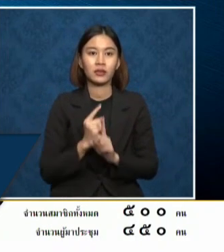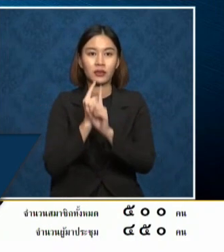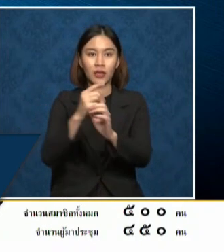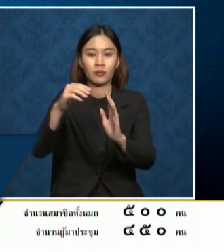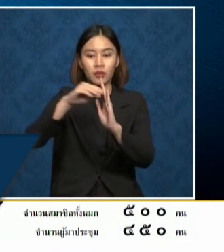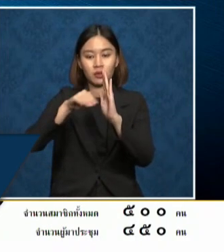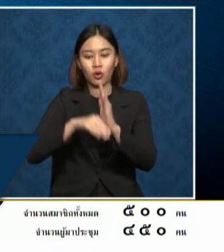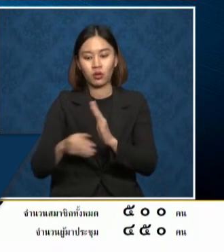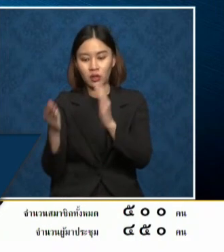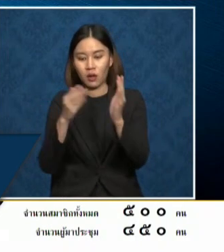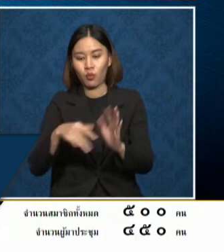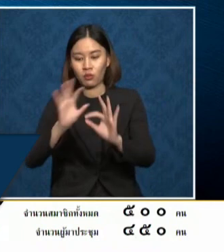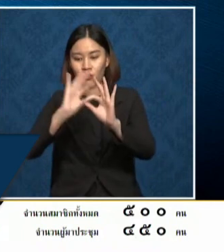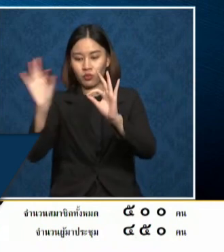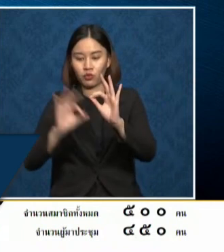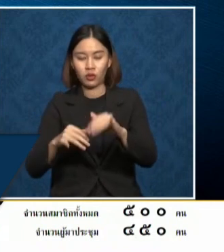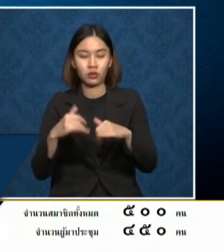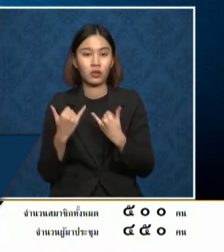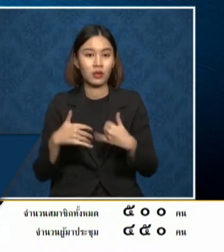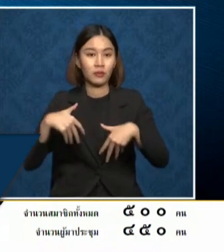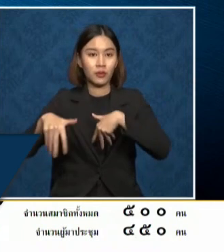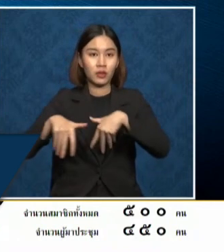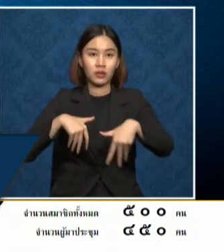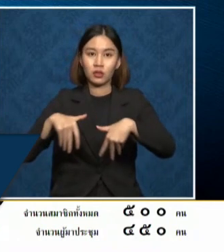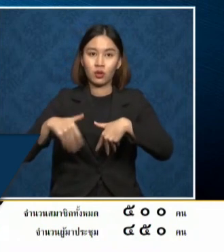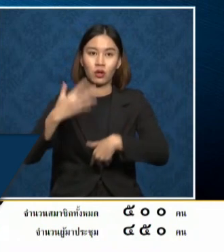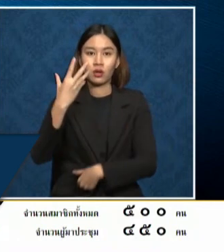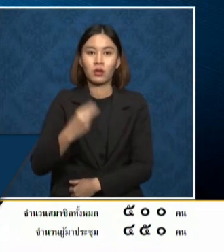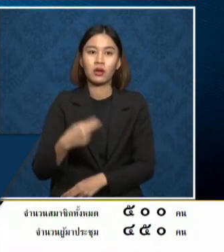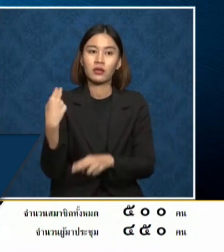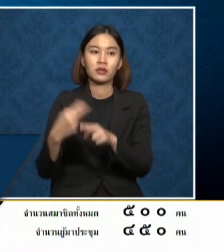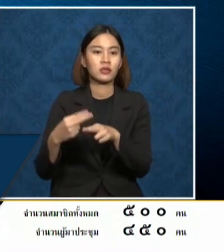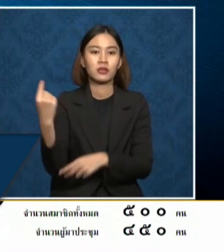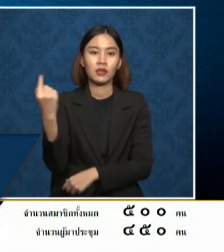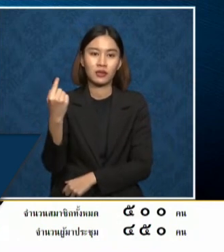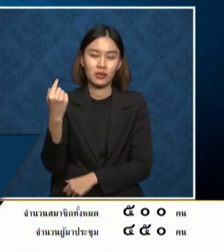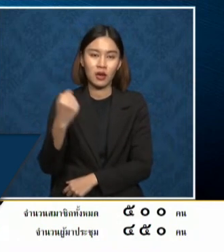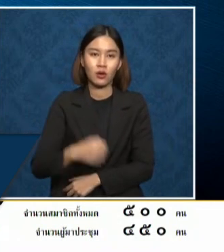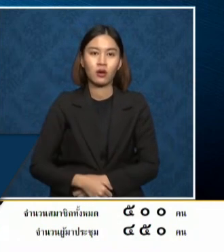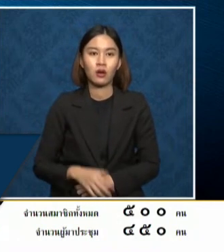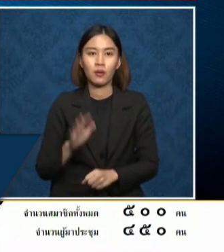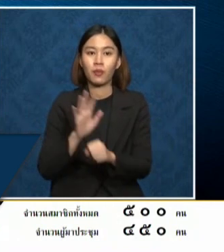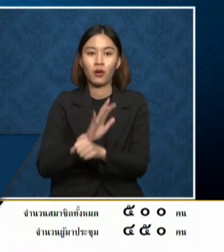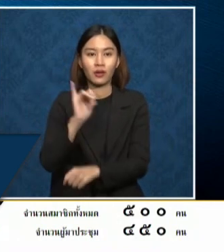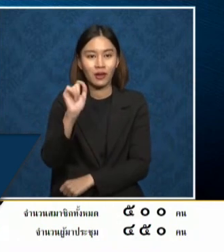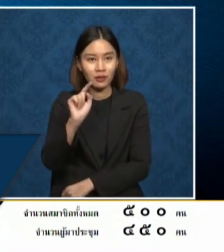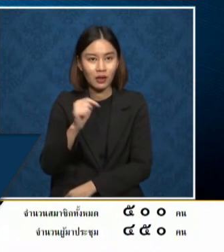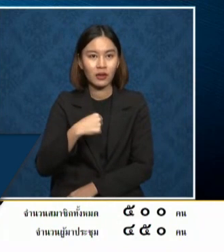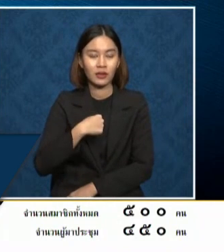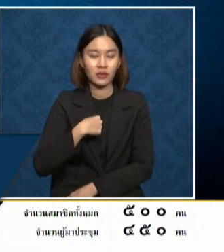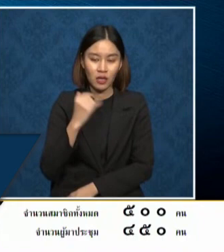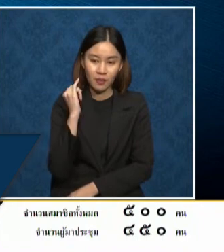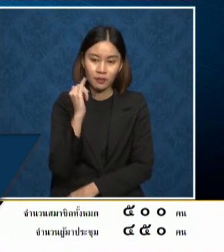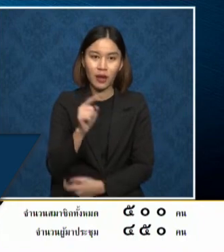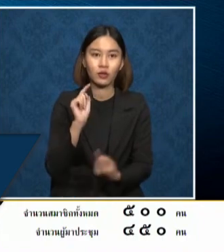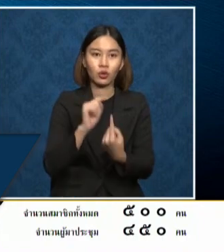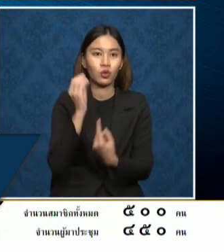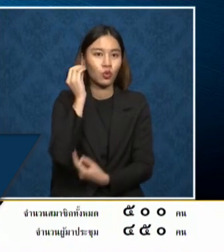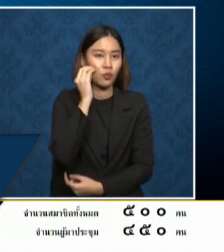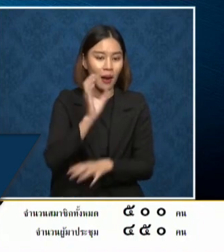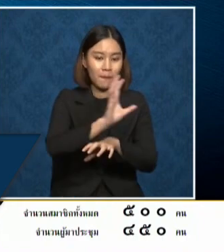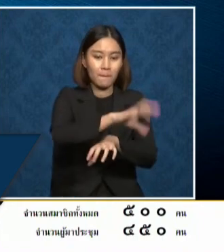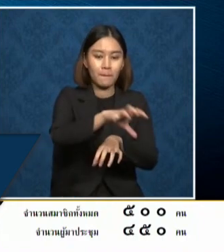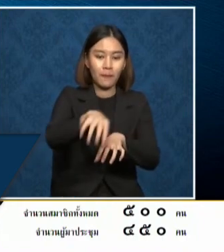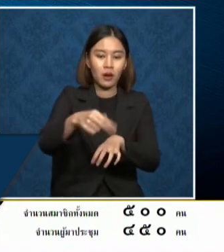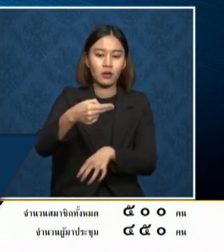การที่เขียนไว้นะคะตอนนี้พี่น้องประชาชนคงเหลือแต่ชื่อลค่ะยังไม่พอค่ะดิฉันได้ไปผ่านที่หมู่บ้านแห่งหนึ่ง